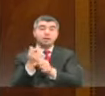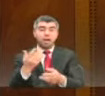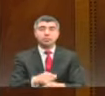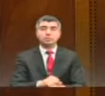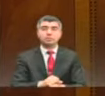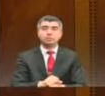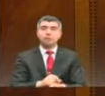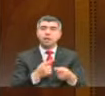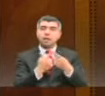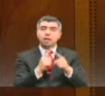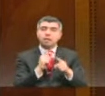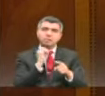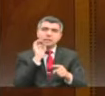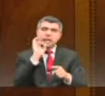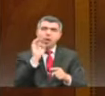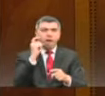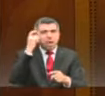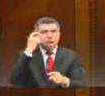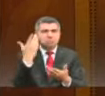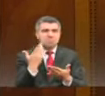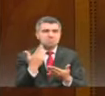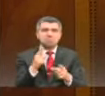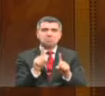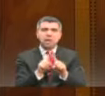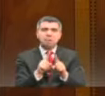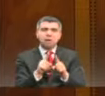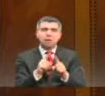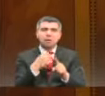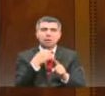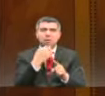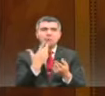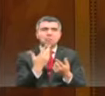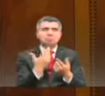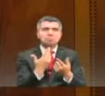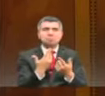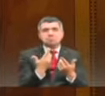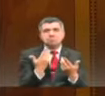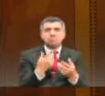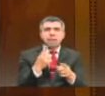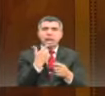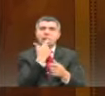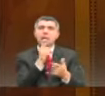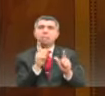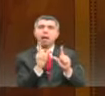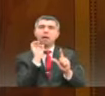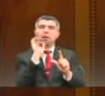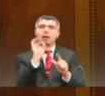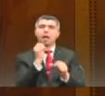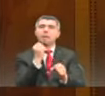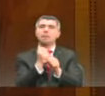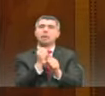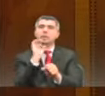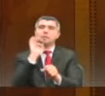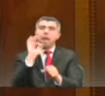إصدار طلب مشاريع موجه لحاملي المشاريع في المناطق القروية وتقديم دعم مالي